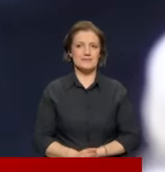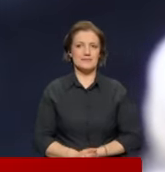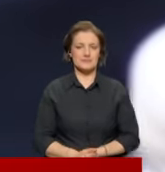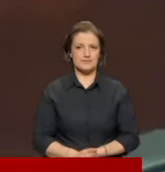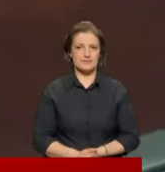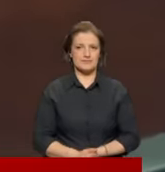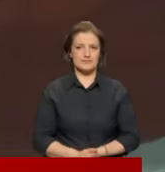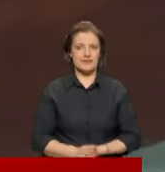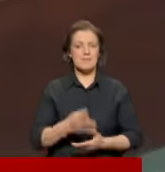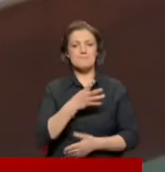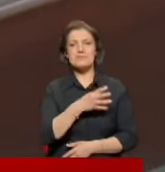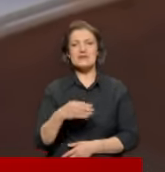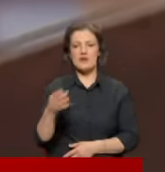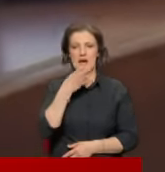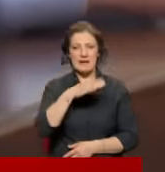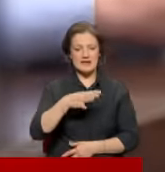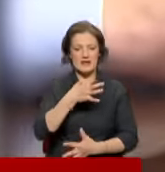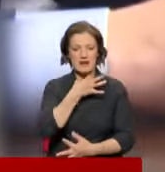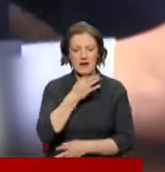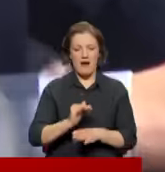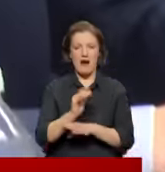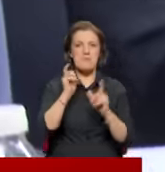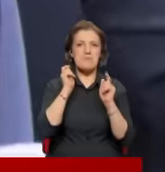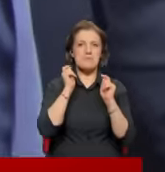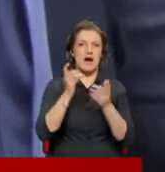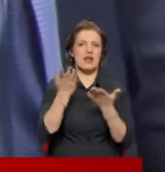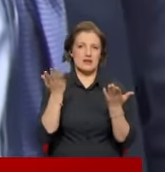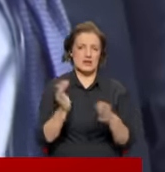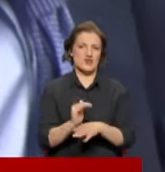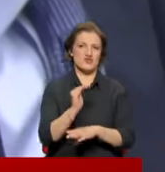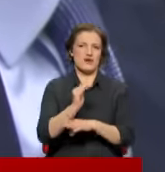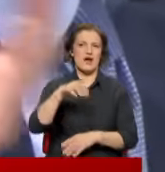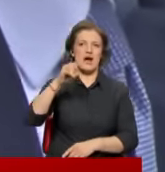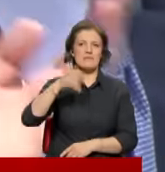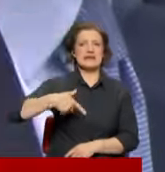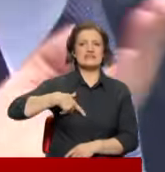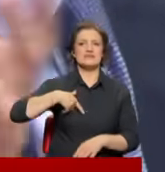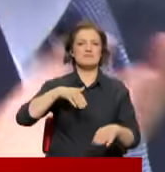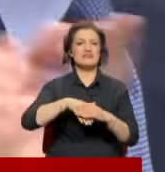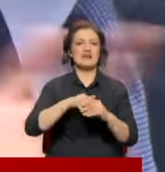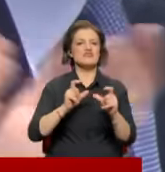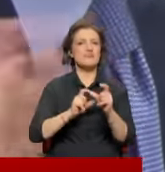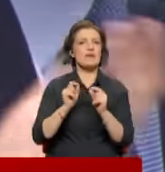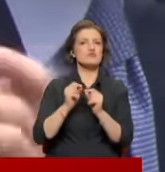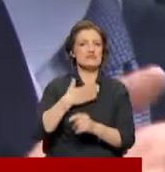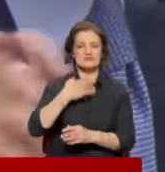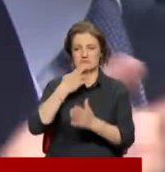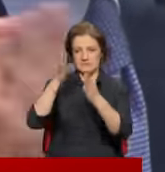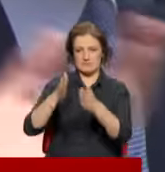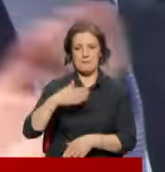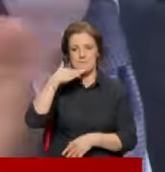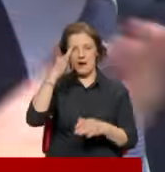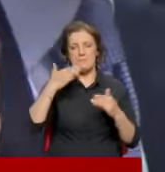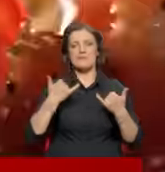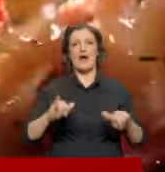çok iyi biliyoruz. Milyonlarca emekli dar gelirli hayat pahalılığı altında yaşarken AK Parti İzmir Milletvekili Şebnem Bursalı'nın bayram